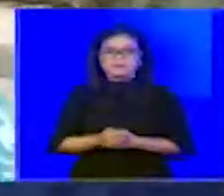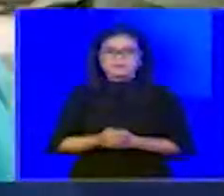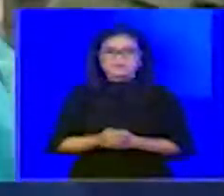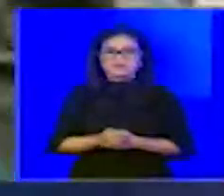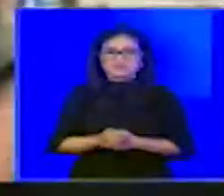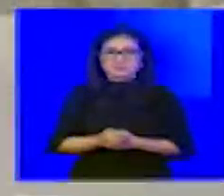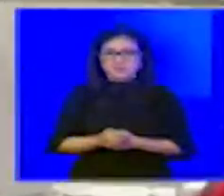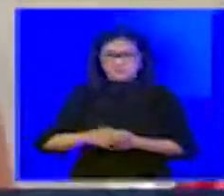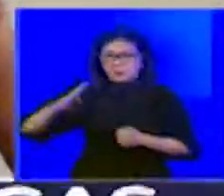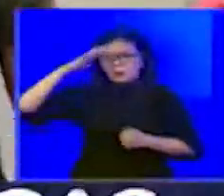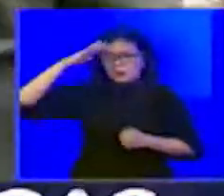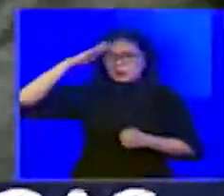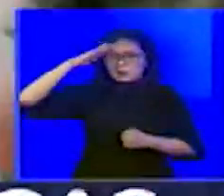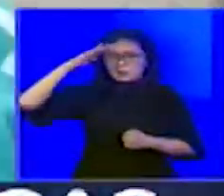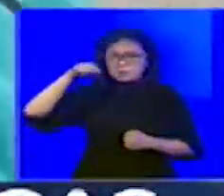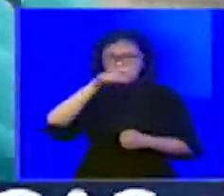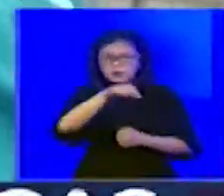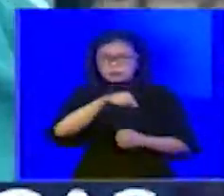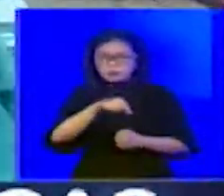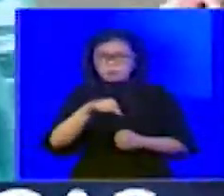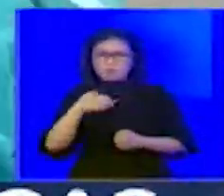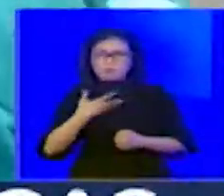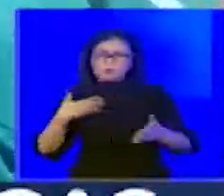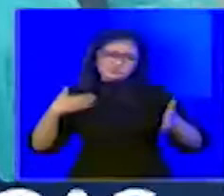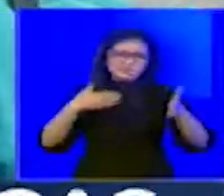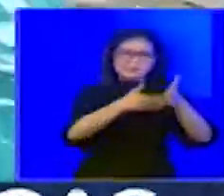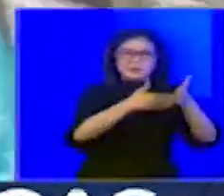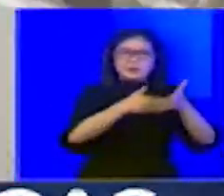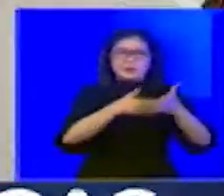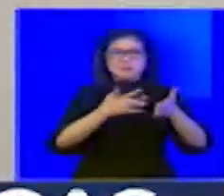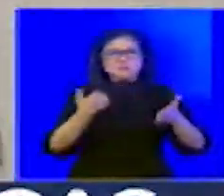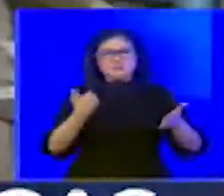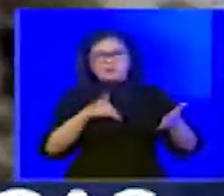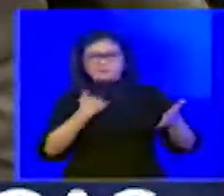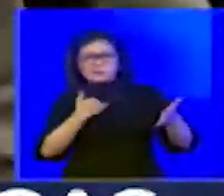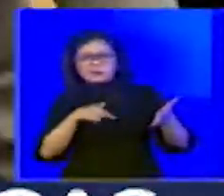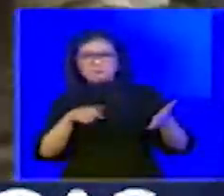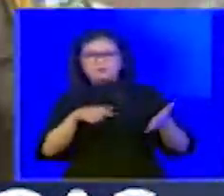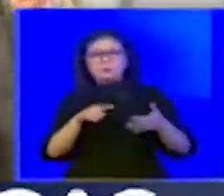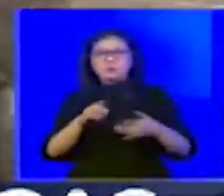Pria ini menolak saat dihentikan petugas Satpol PP di kawasan Gambir, Jakarta Pusat. Emang dia apa?